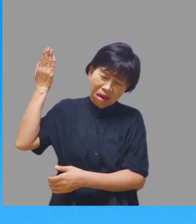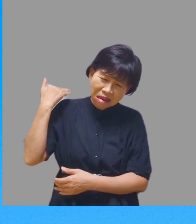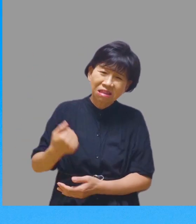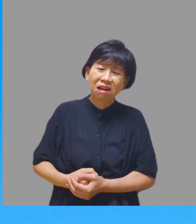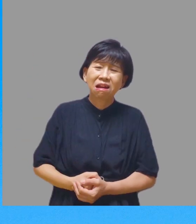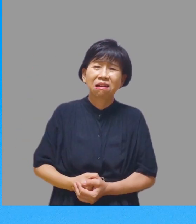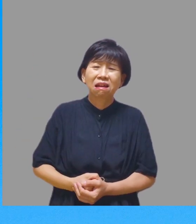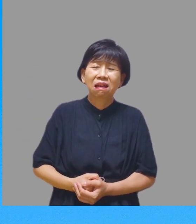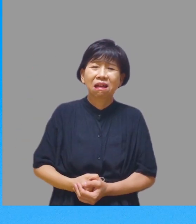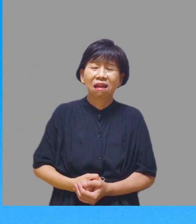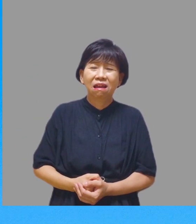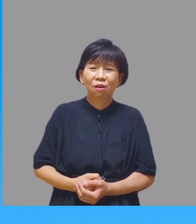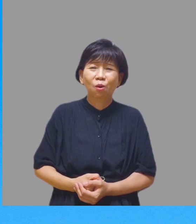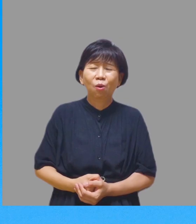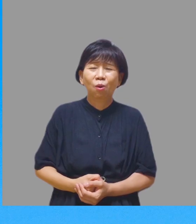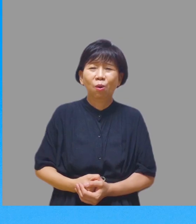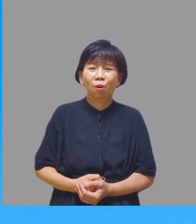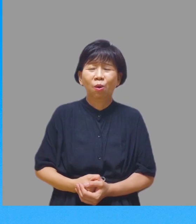때